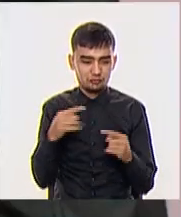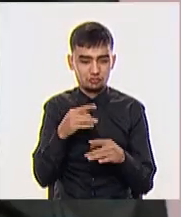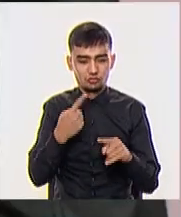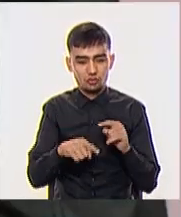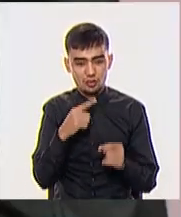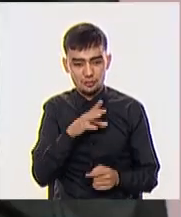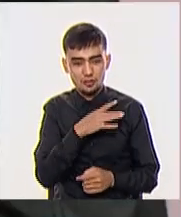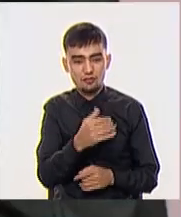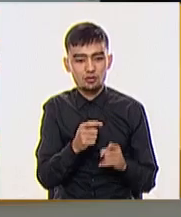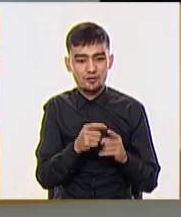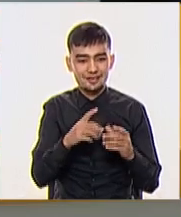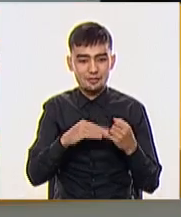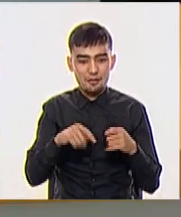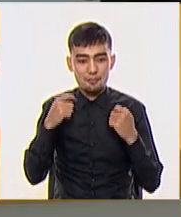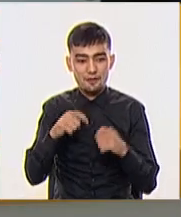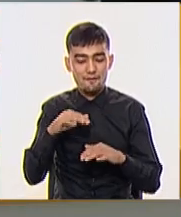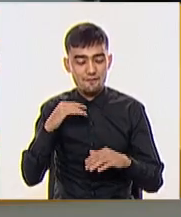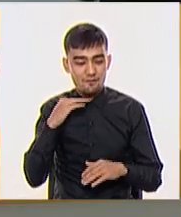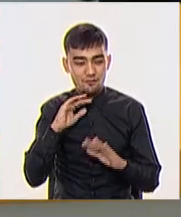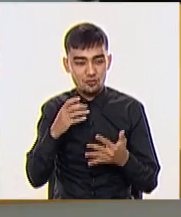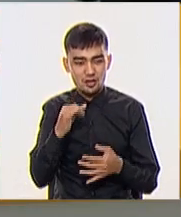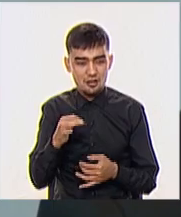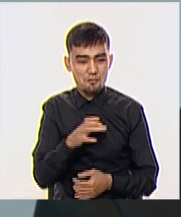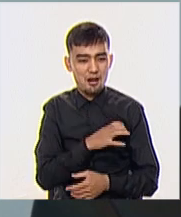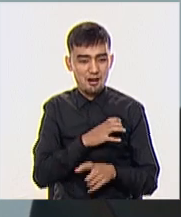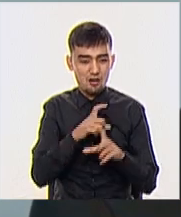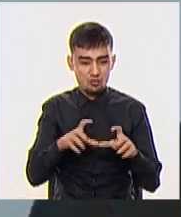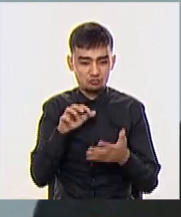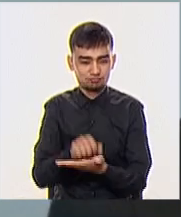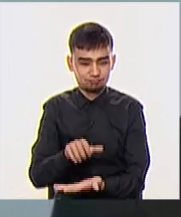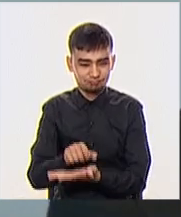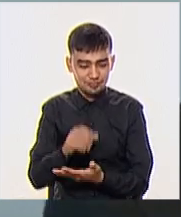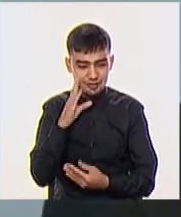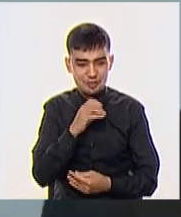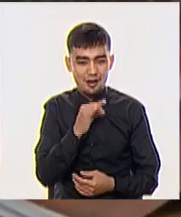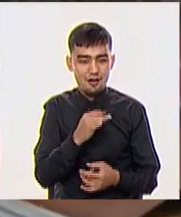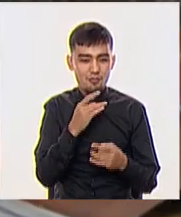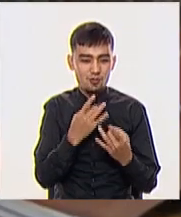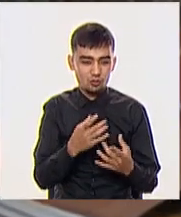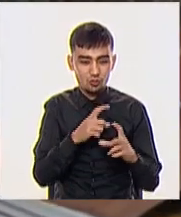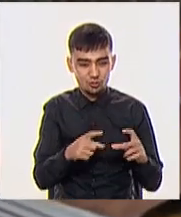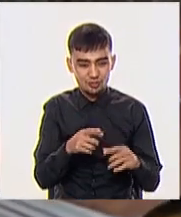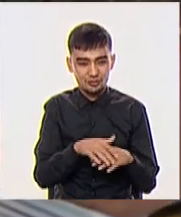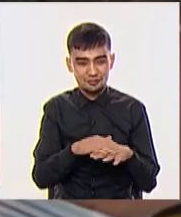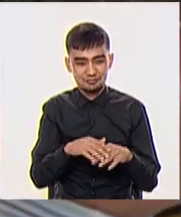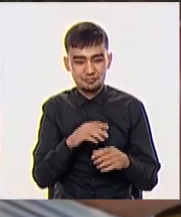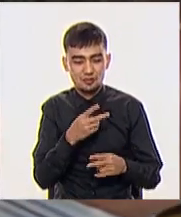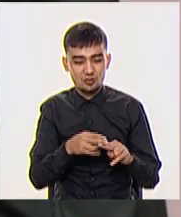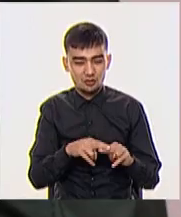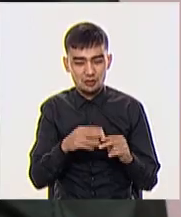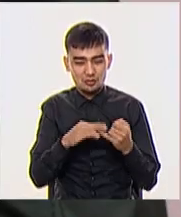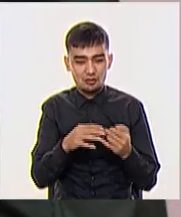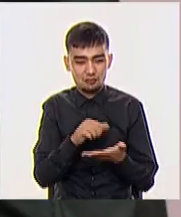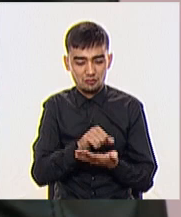келіспейді. Олардың айтуынша, жер сатылса, оның көп бөлігі бай манаптардың қолына түсуі мүмкін, ал бұл отанымыздан айырылумен тең дейді